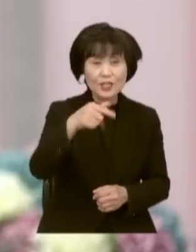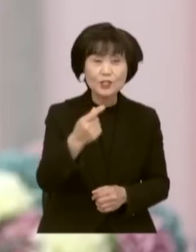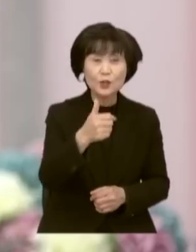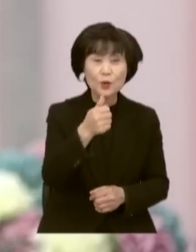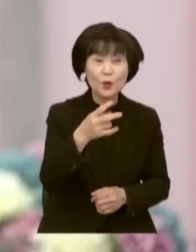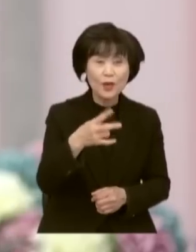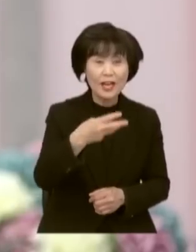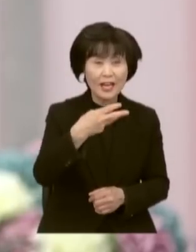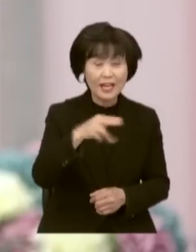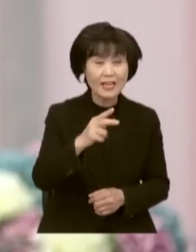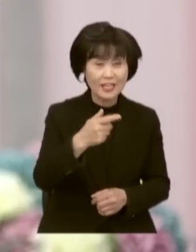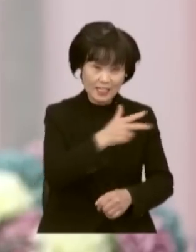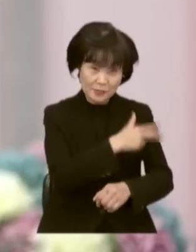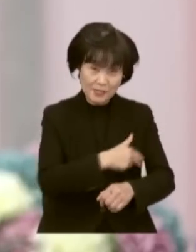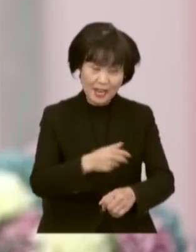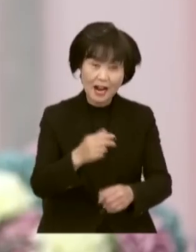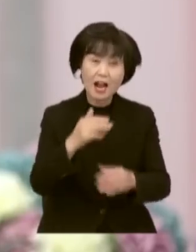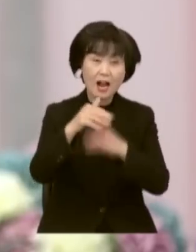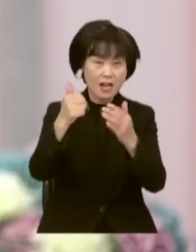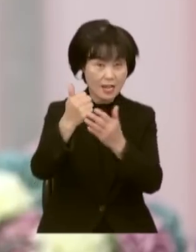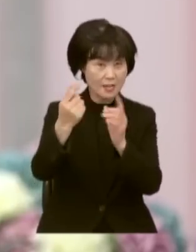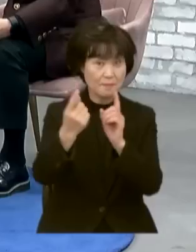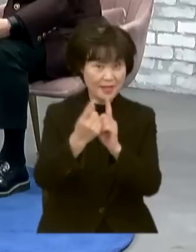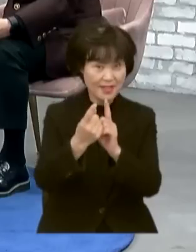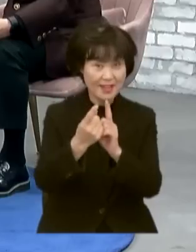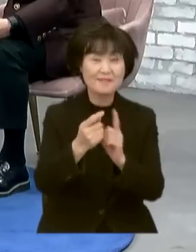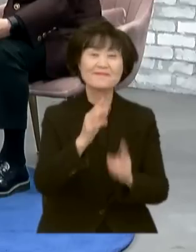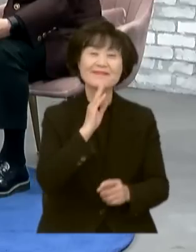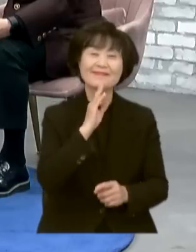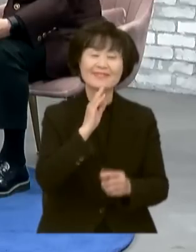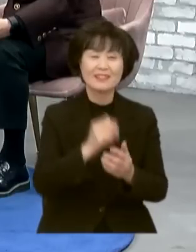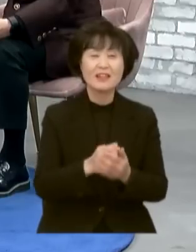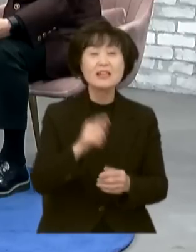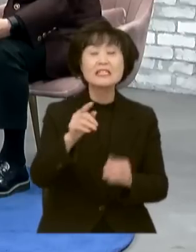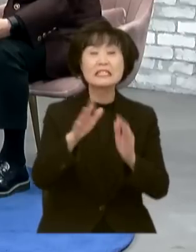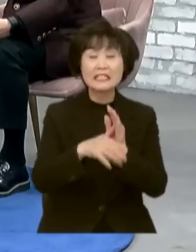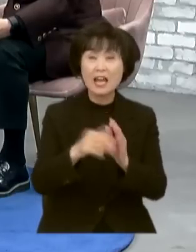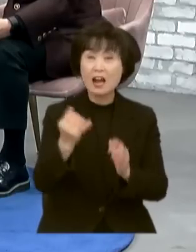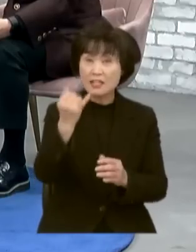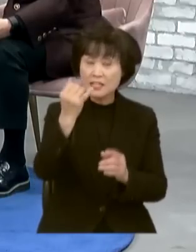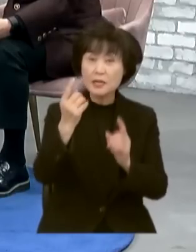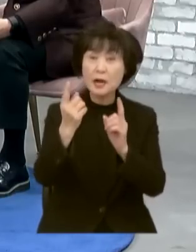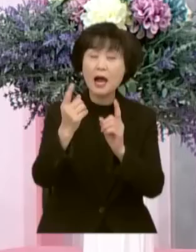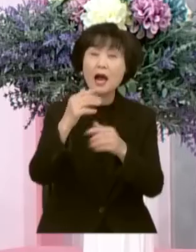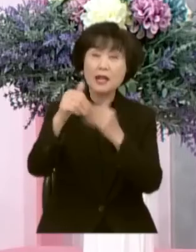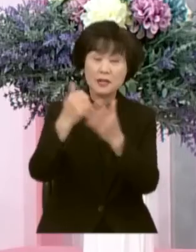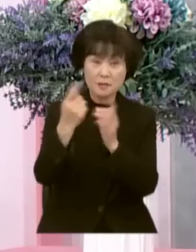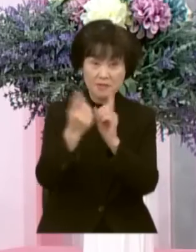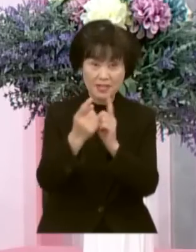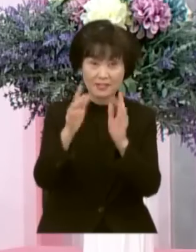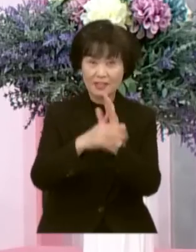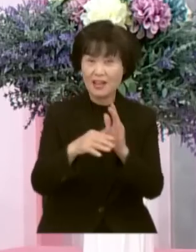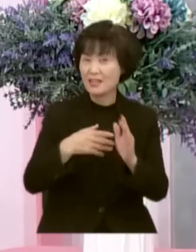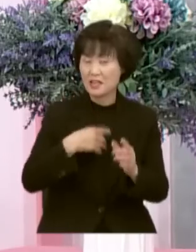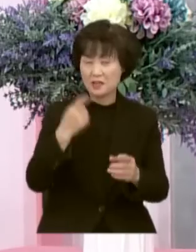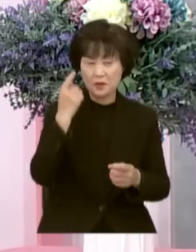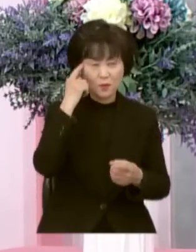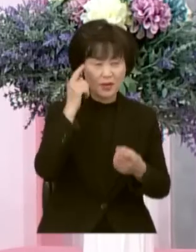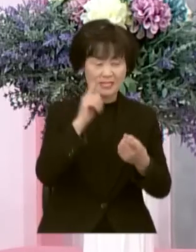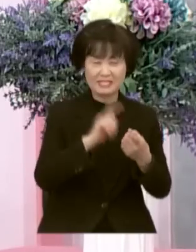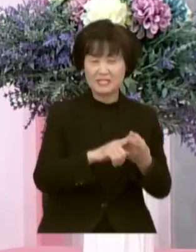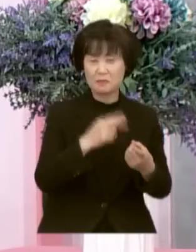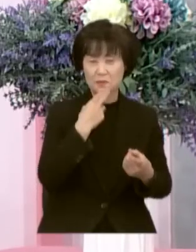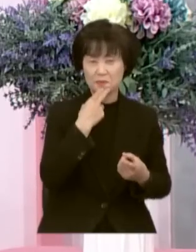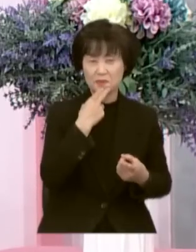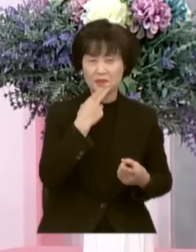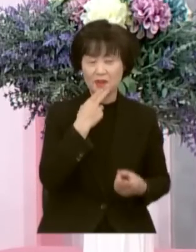그죠? 2015년에 언니가 이제 아마 하나님을 만났었을 거예요. 네. 네. 그때는 뭐 저는 관심도 없었었고 이제 그렇게 이제 진행이 되다가